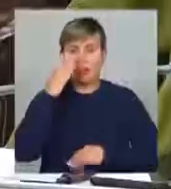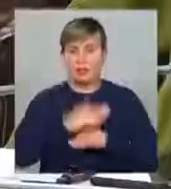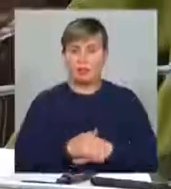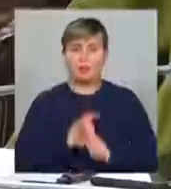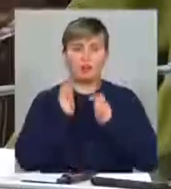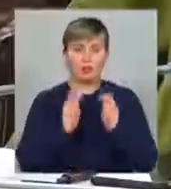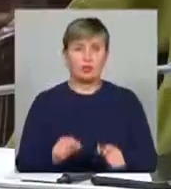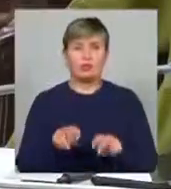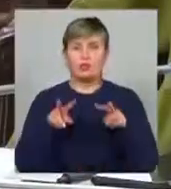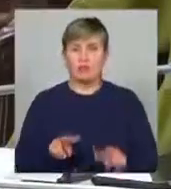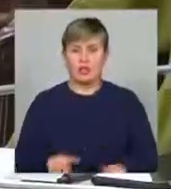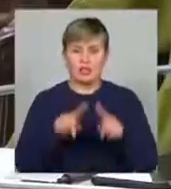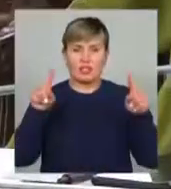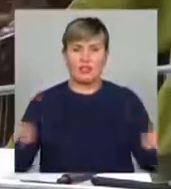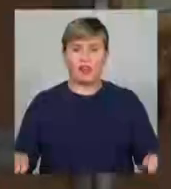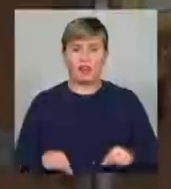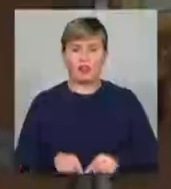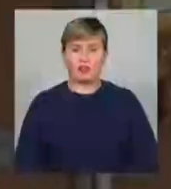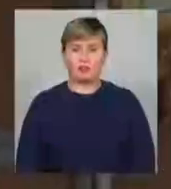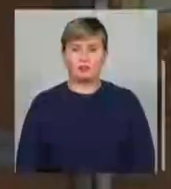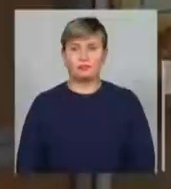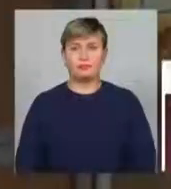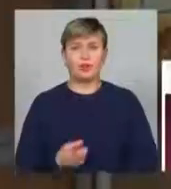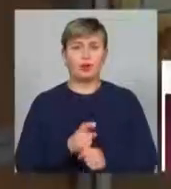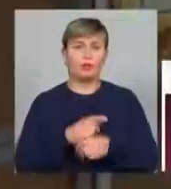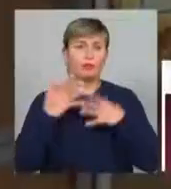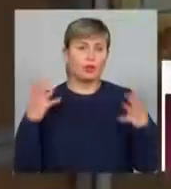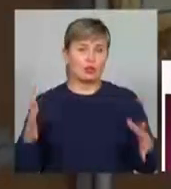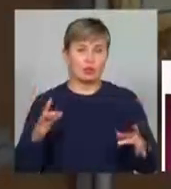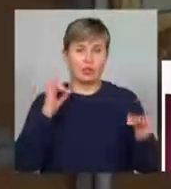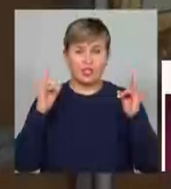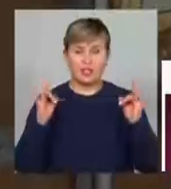Сагентаев вручил специальные сертификаты. Очень большой резонанс был,